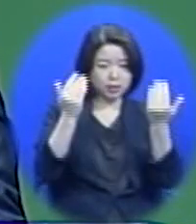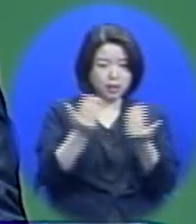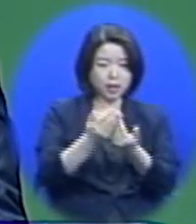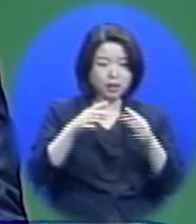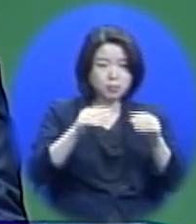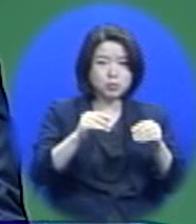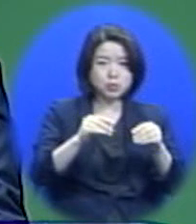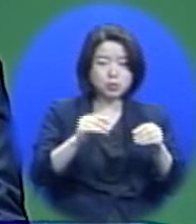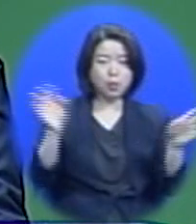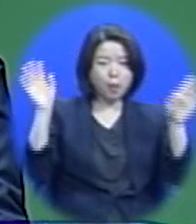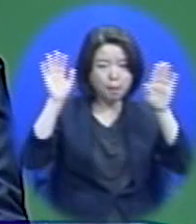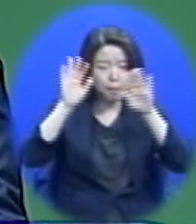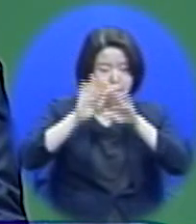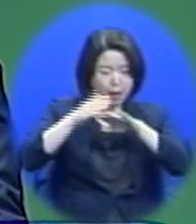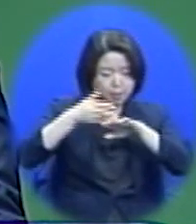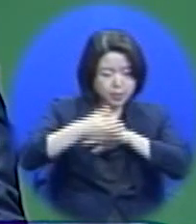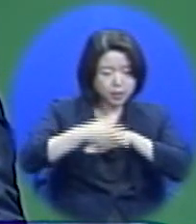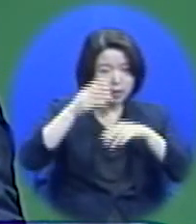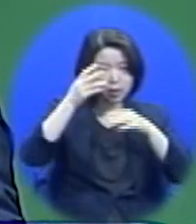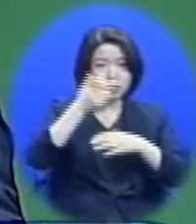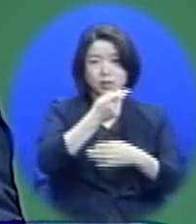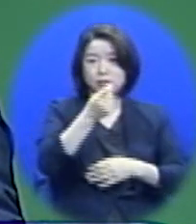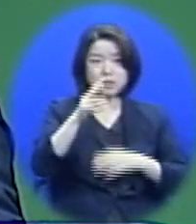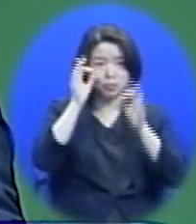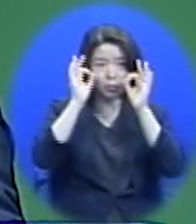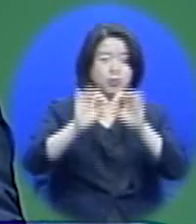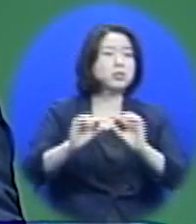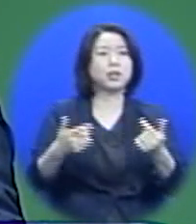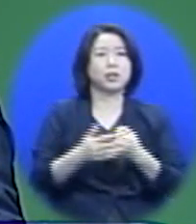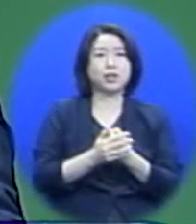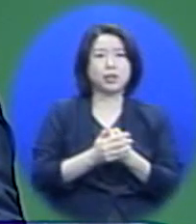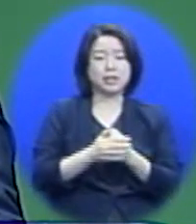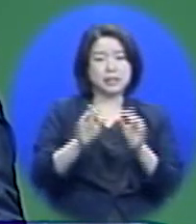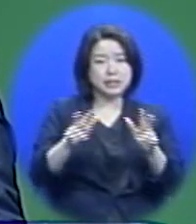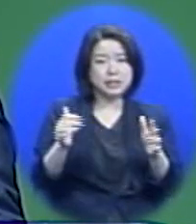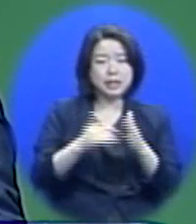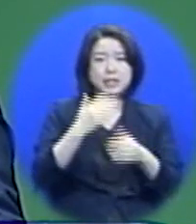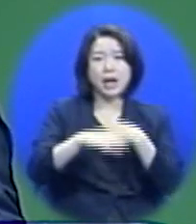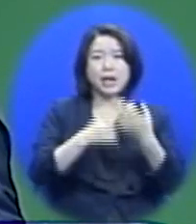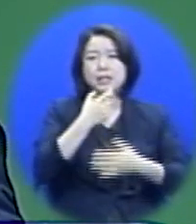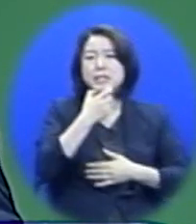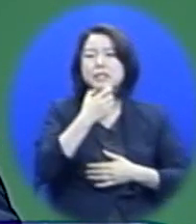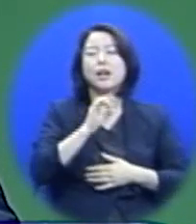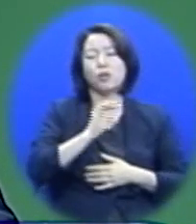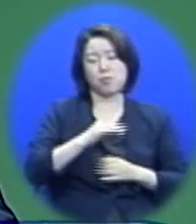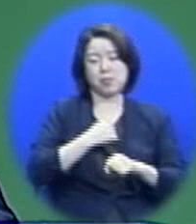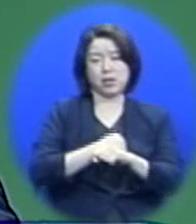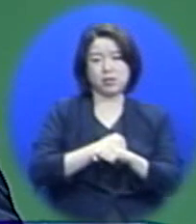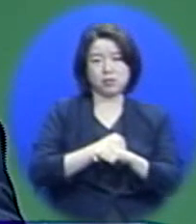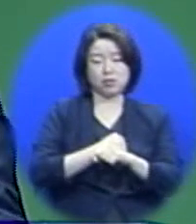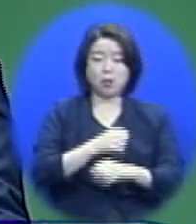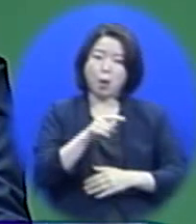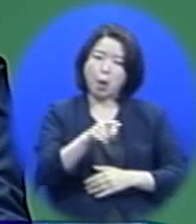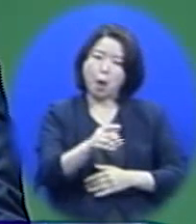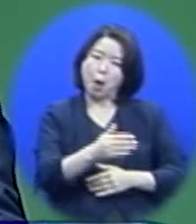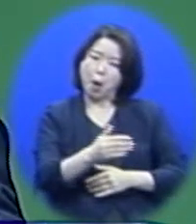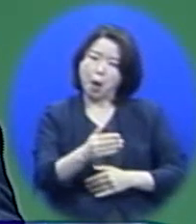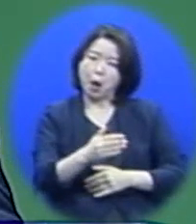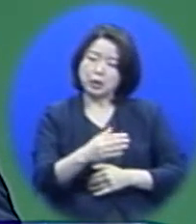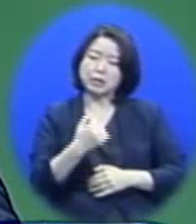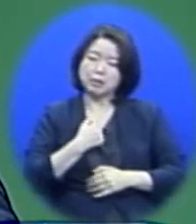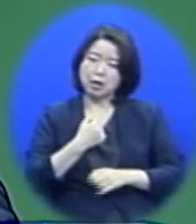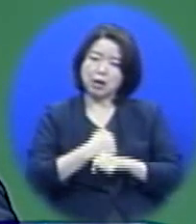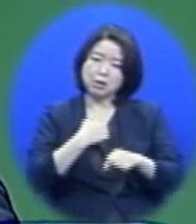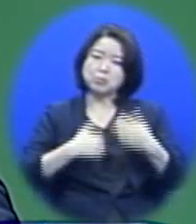되었습니다. 여태껏 하나님이 싫어하는 것만 골라서 했습니다. 이 정도쯤은 누리고 살아야지 하는 마음이